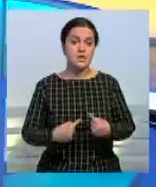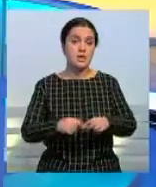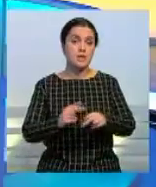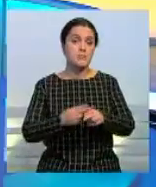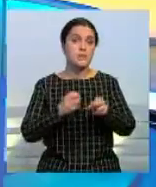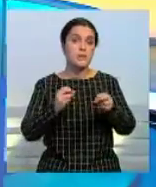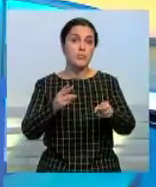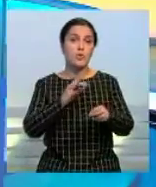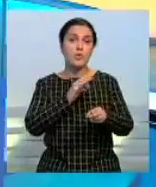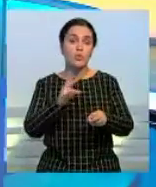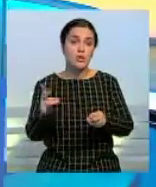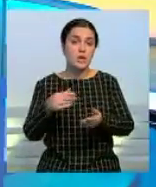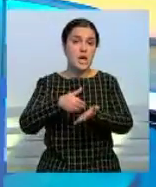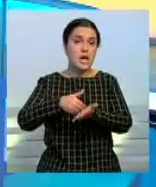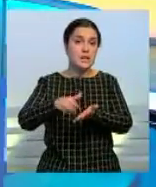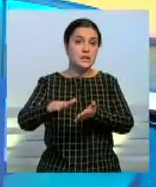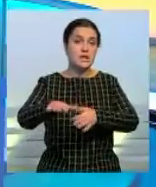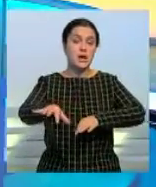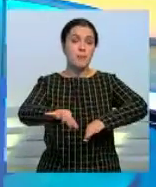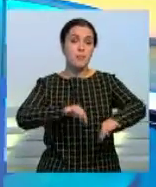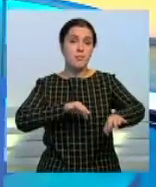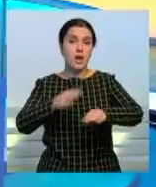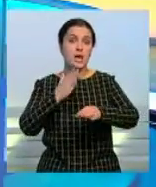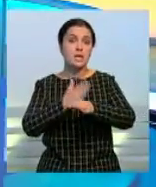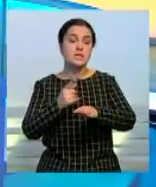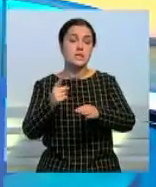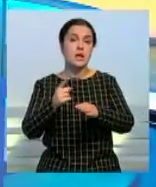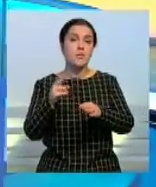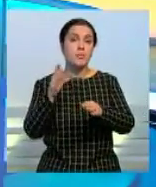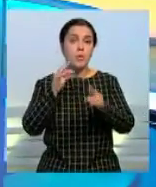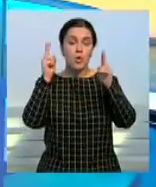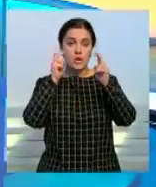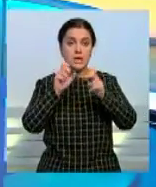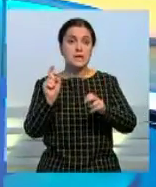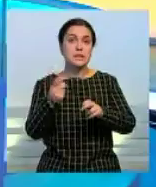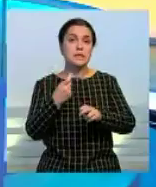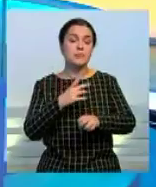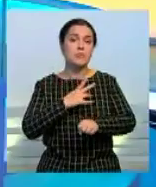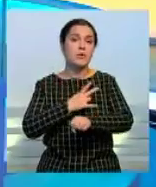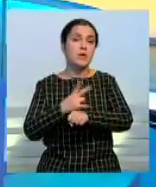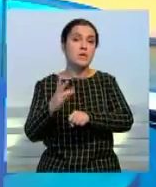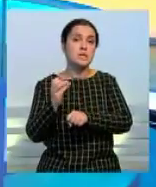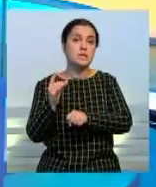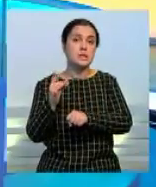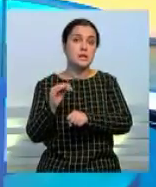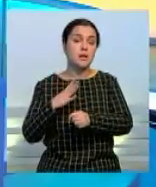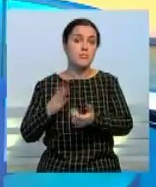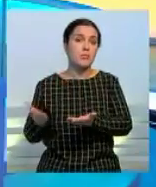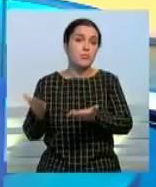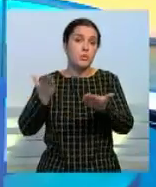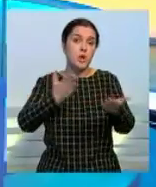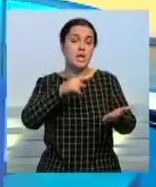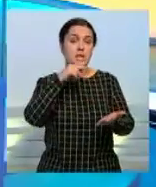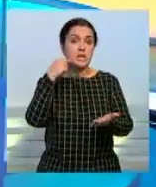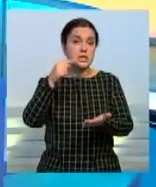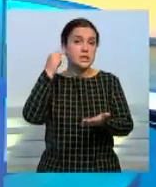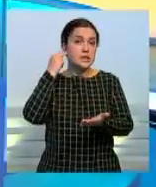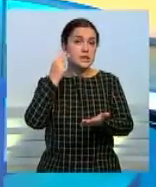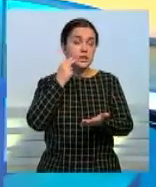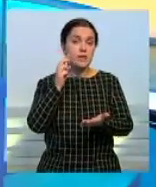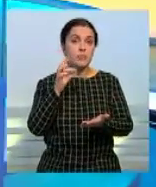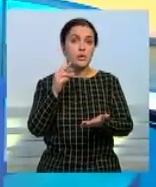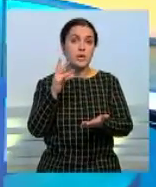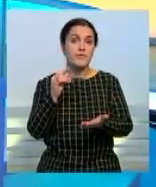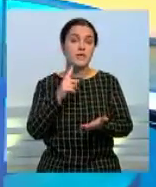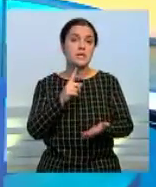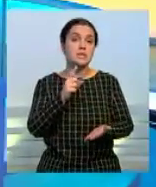Совет Безопасности ООН отклонил проект резолюции по расследованию химических атак в Сирии, предложенный Россией, Китаем и Боливией.